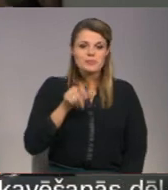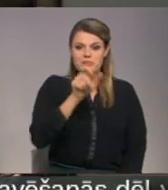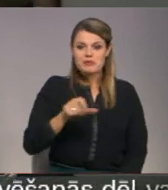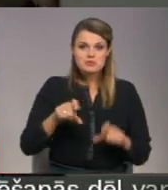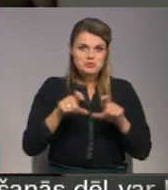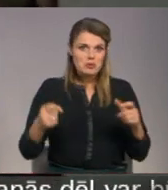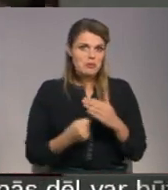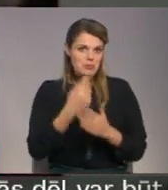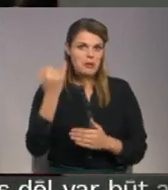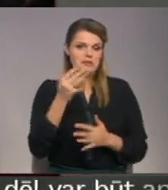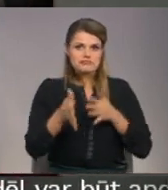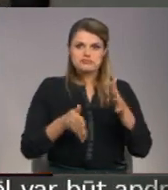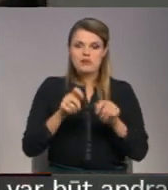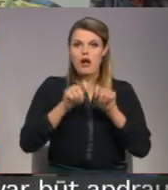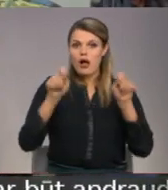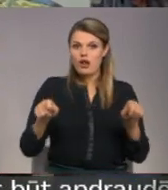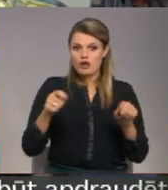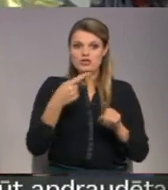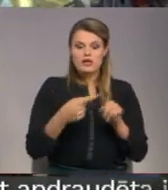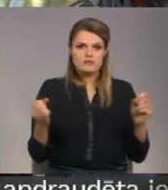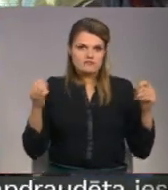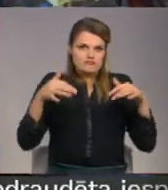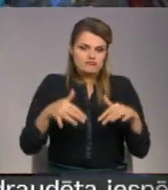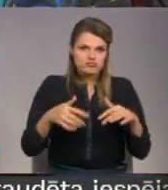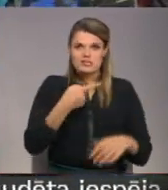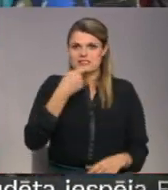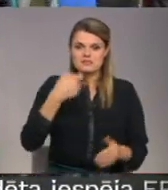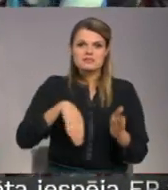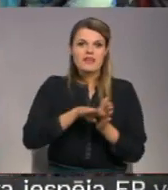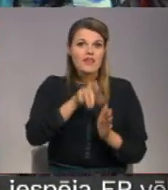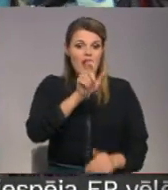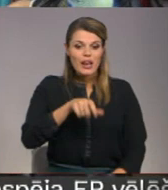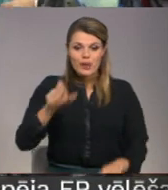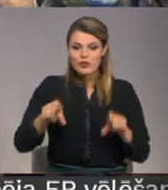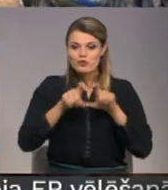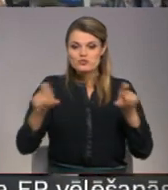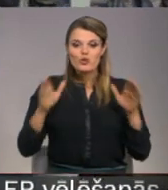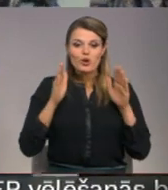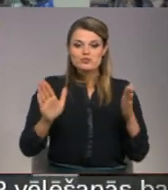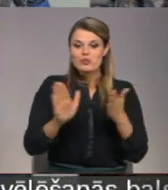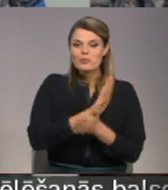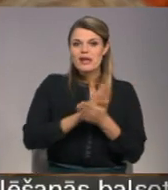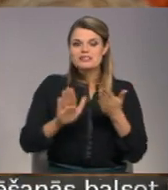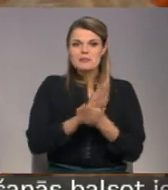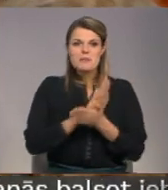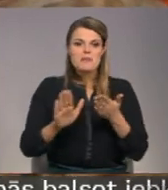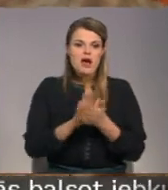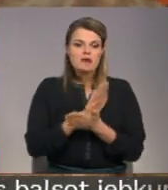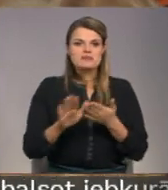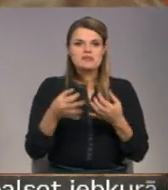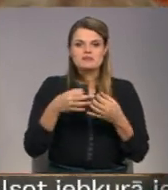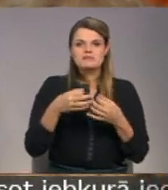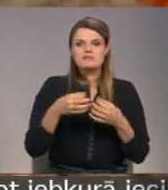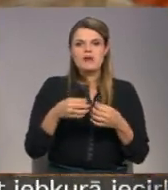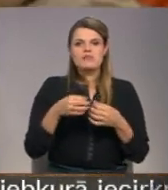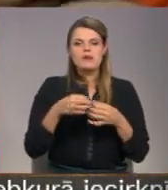raisījusi lielu interesi un atklāšanas reizē pulcēja vairāk nekā 100 dalībnieku. Skola būs bezmaksas neformālās izglītības kursu